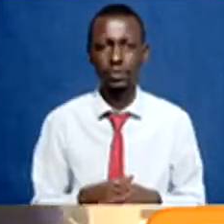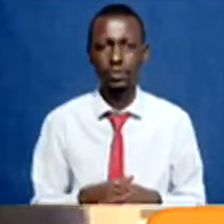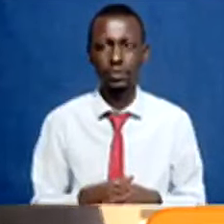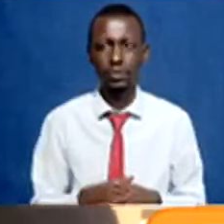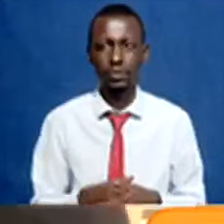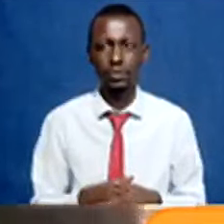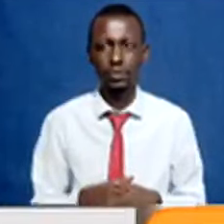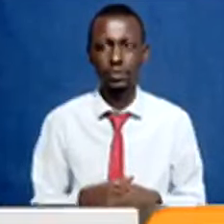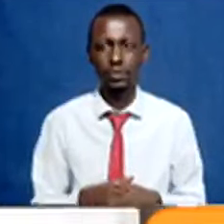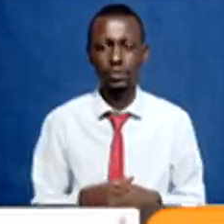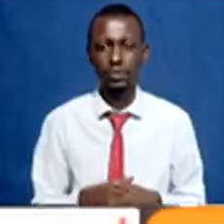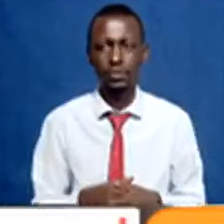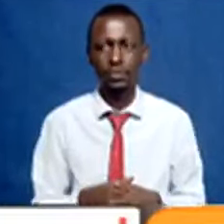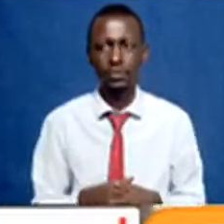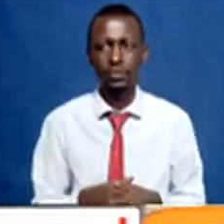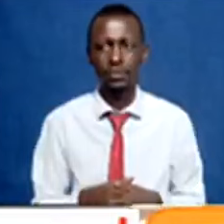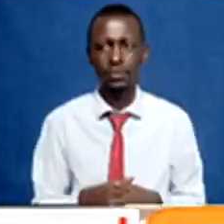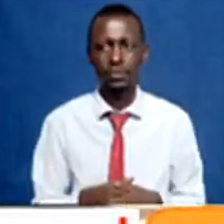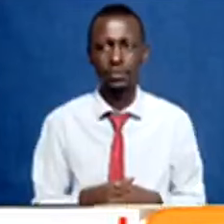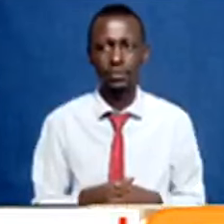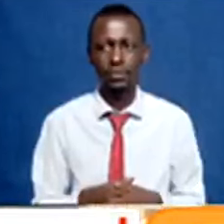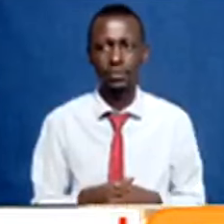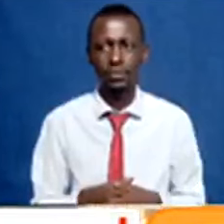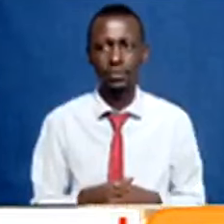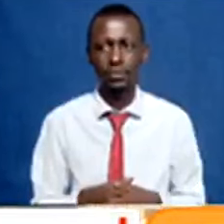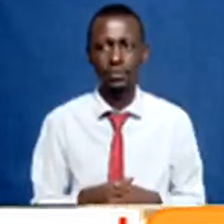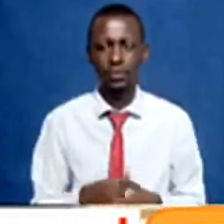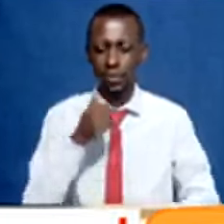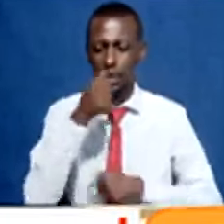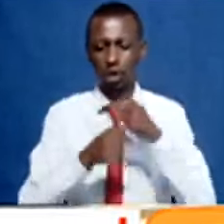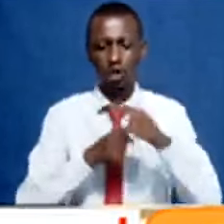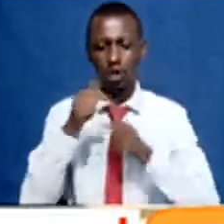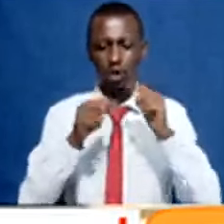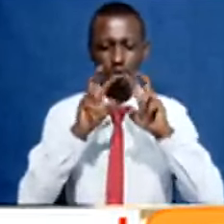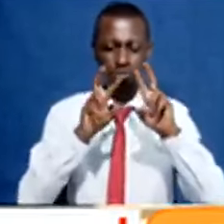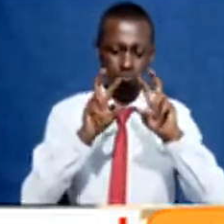And the process of processing is still ongoing.